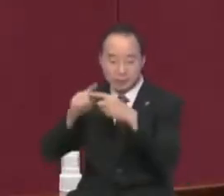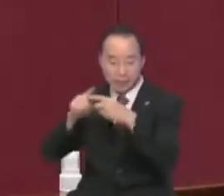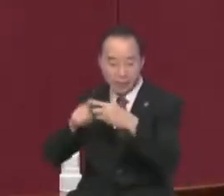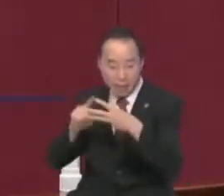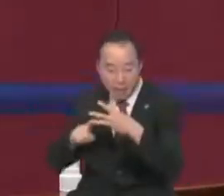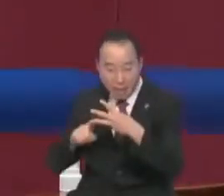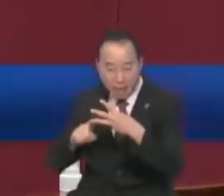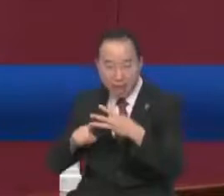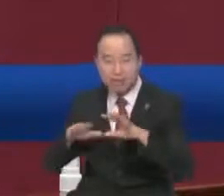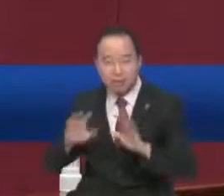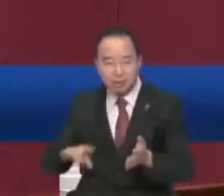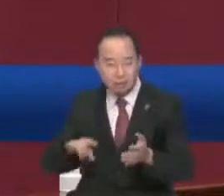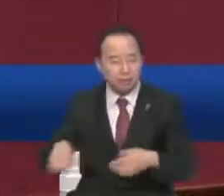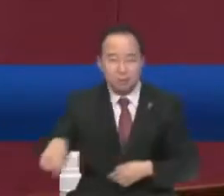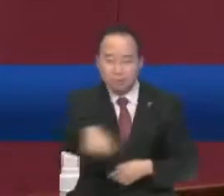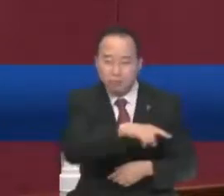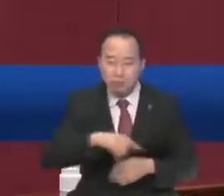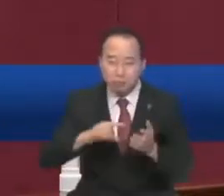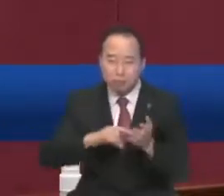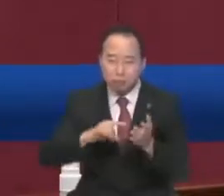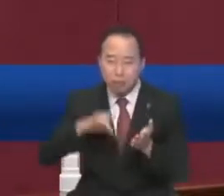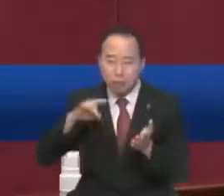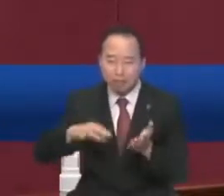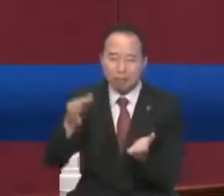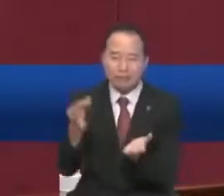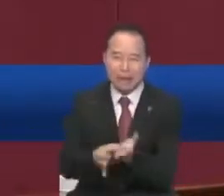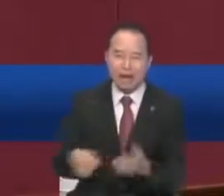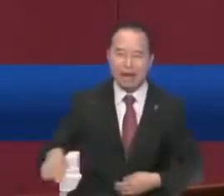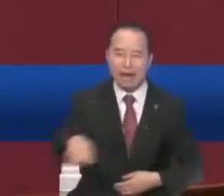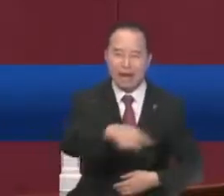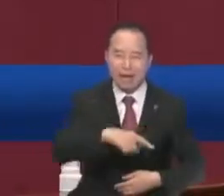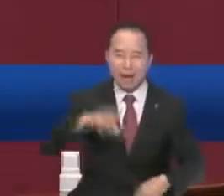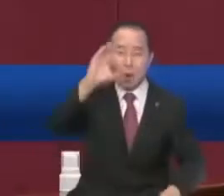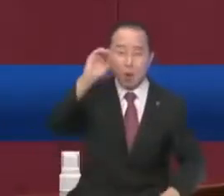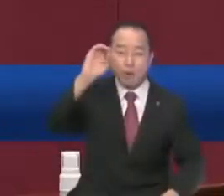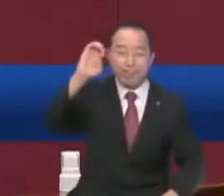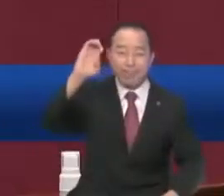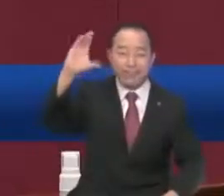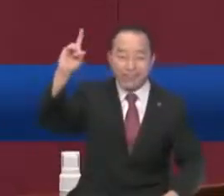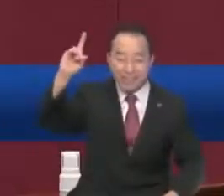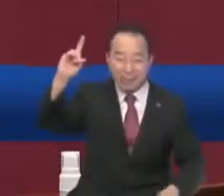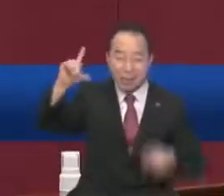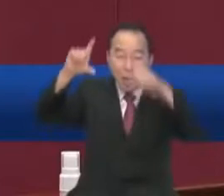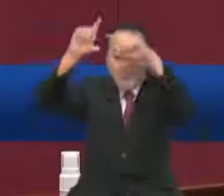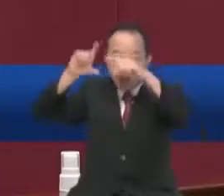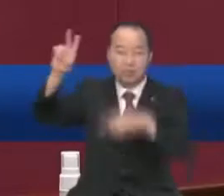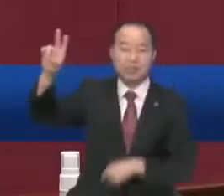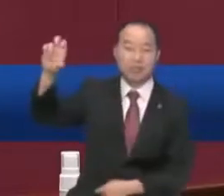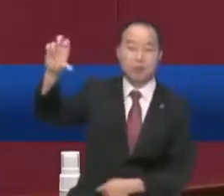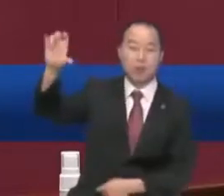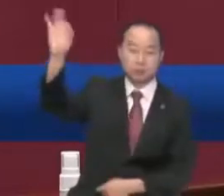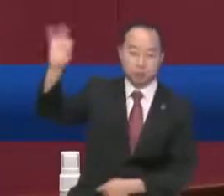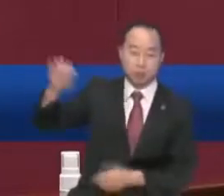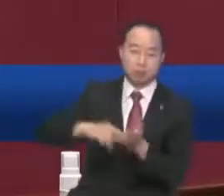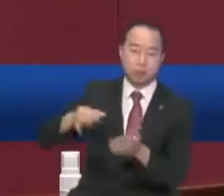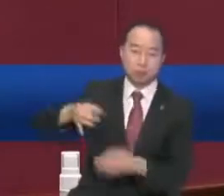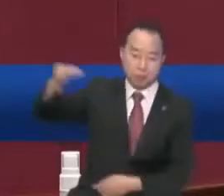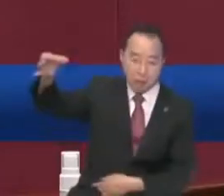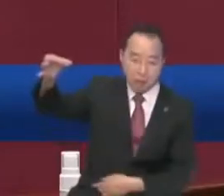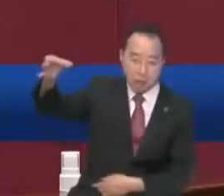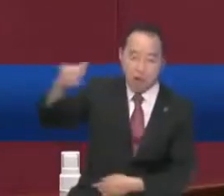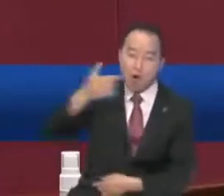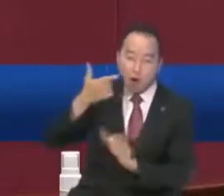조세부담률을 정상화해야 합니다. 조세부담률을 OECD 평균 수준인 25%에 도달할 수 있는 로드맵을